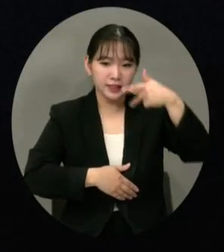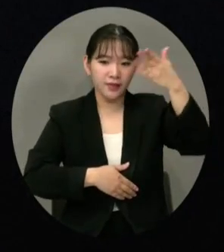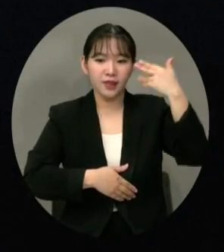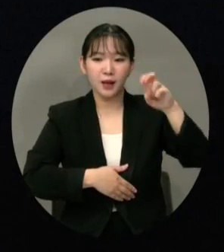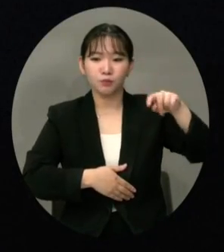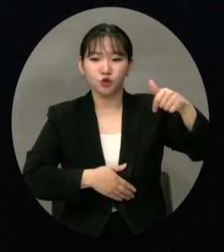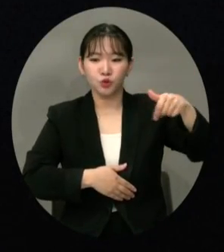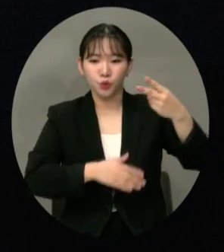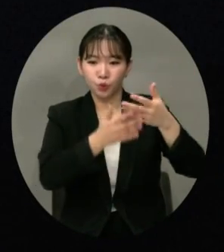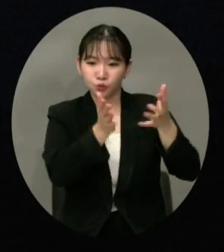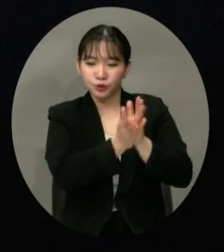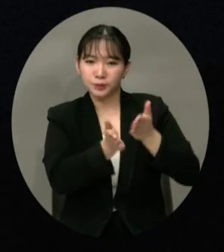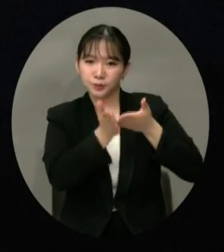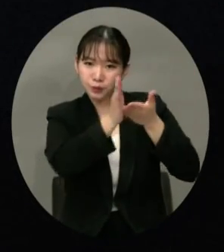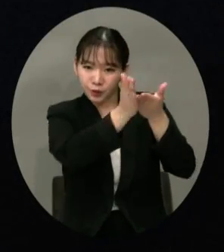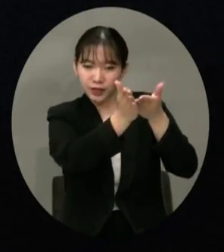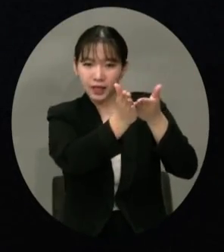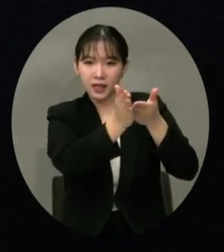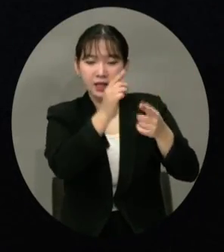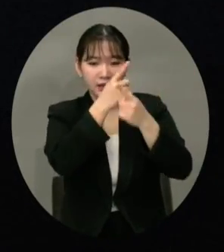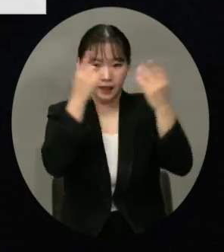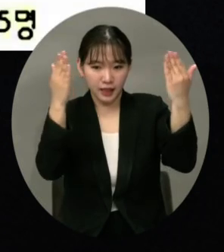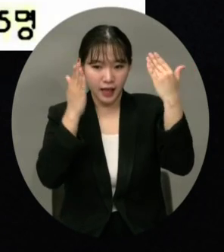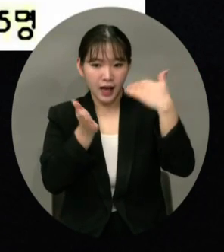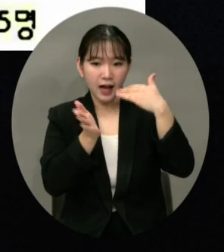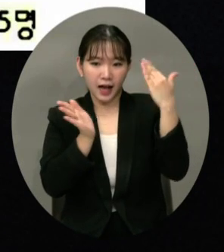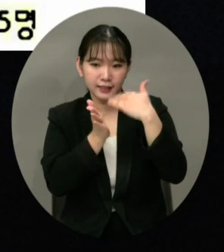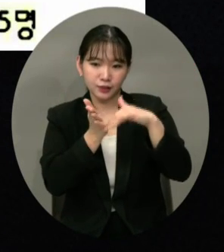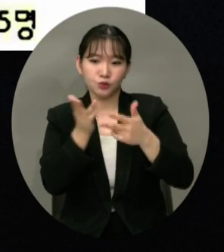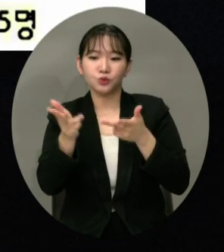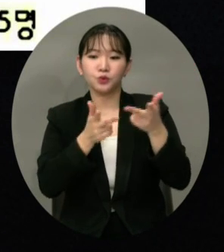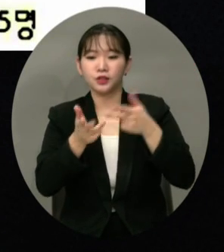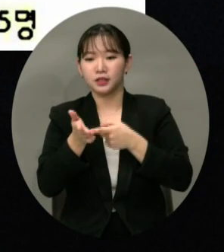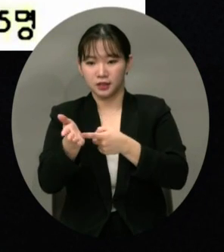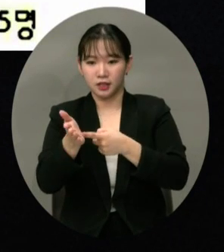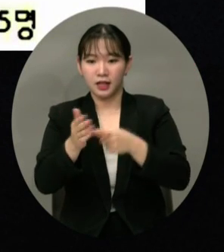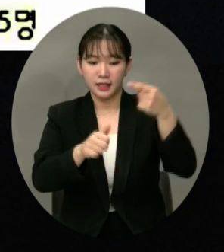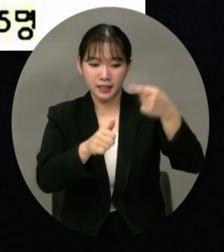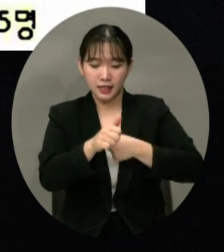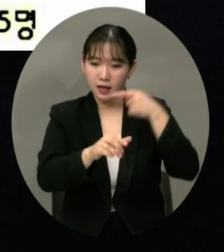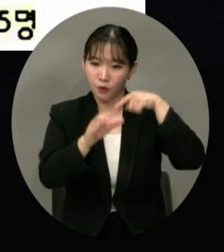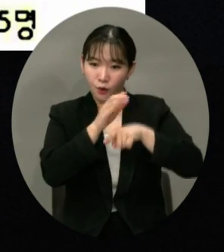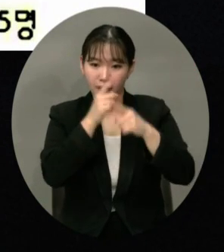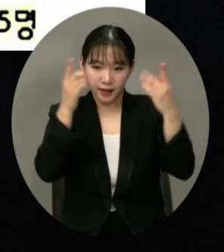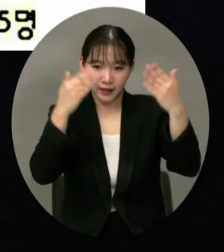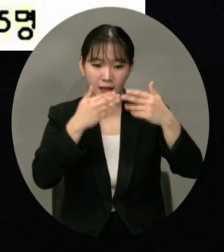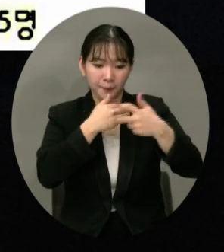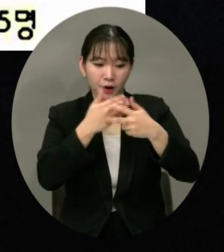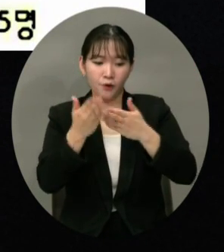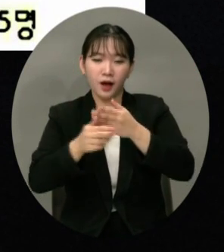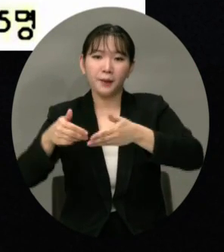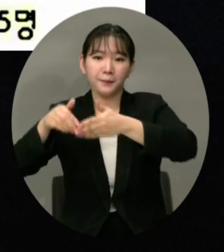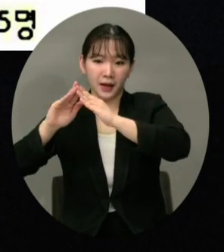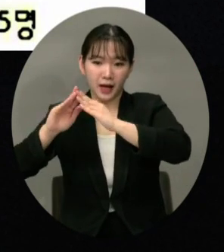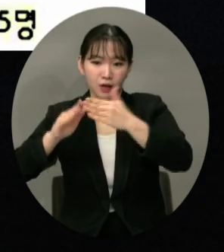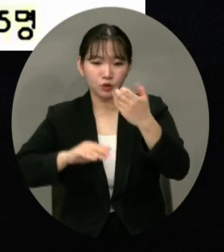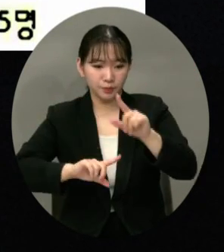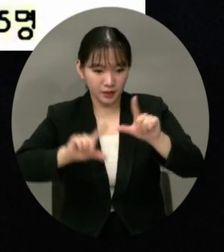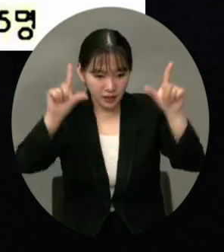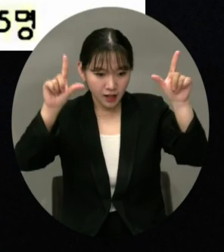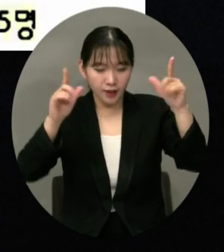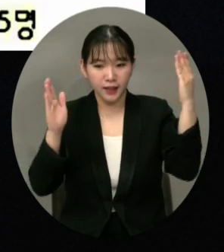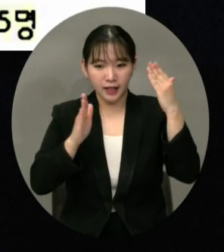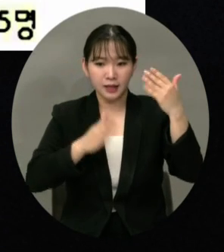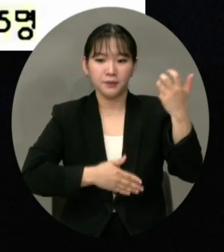문교부에 보낸 91학년도 대학 정원 조정 신청서입니다. 자연과학대학에 의예과를 신설하고 91학년도 입학